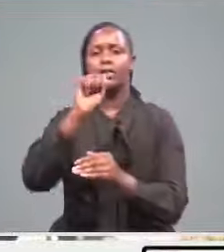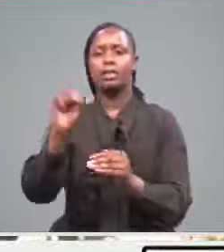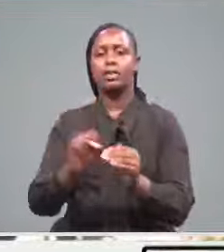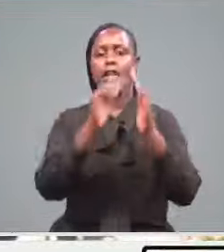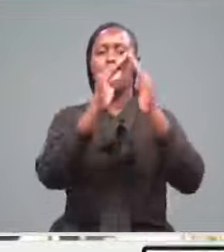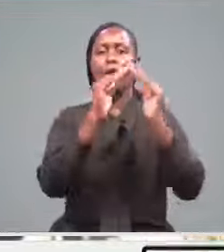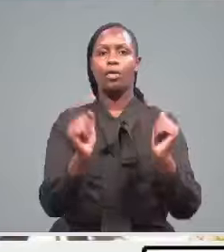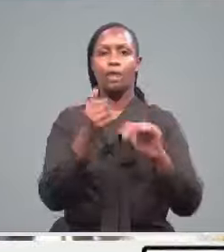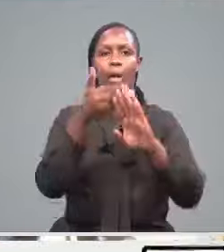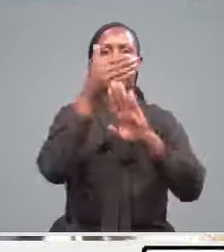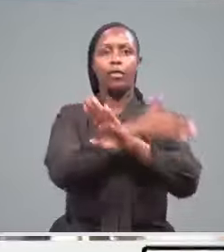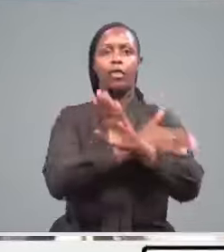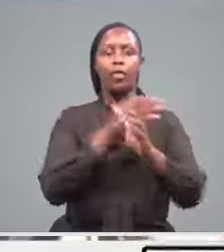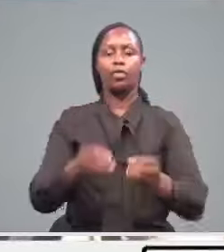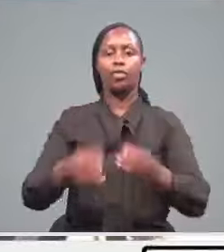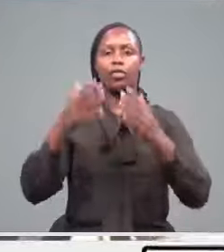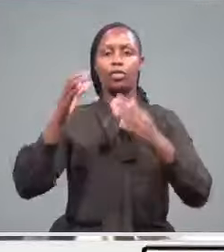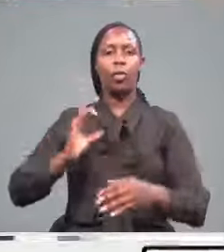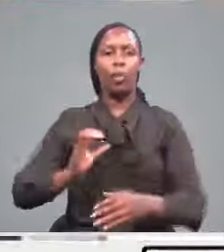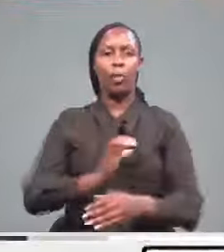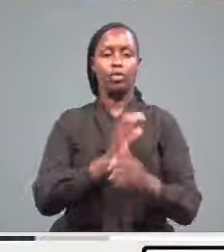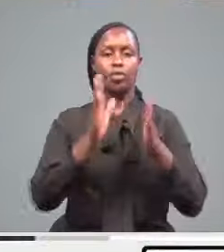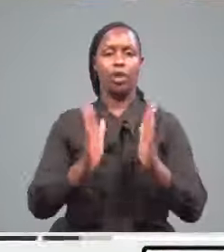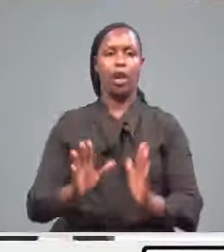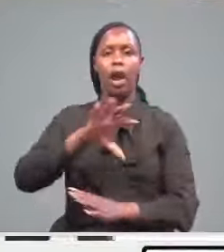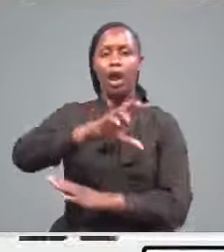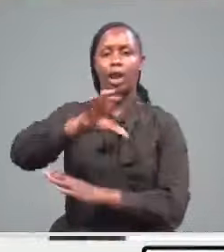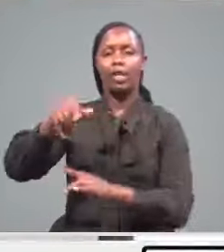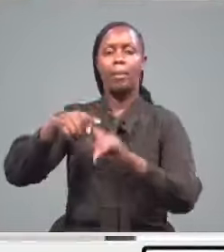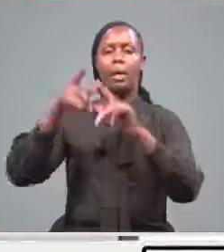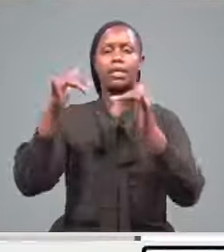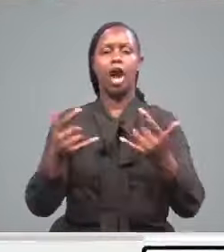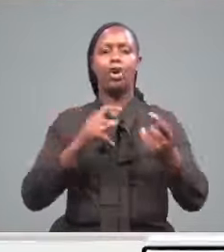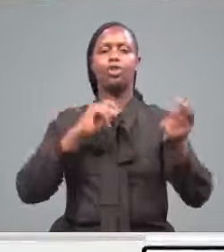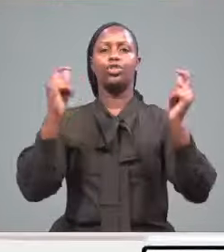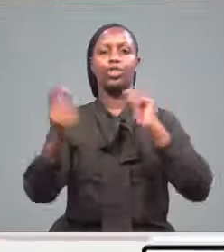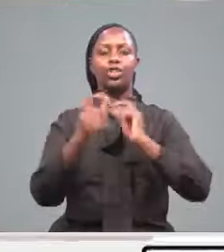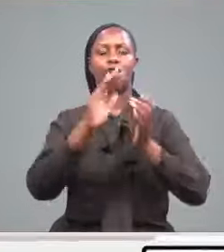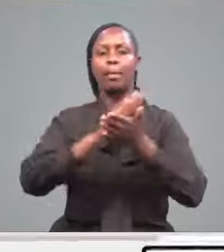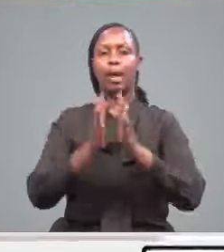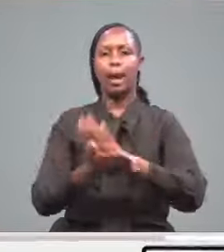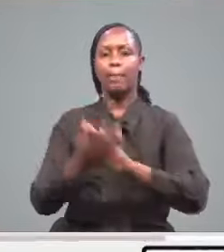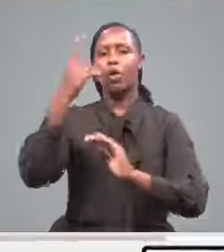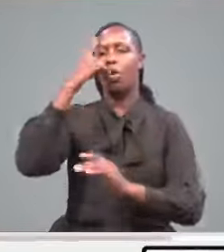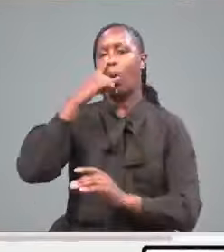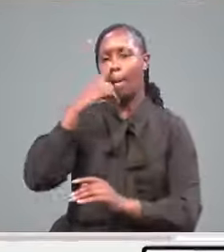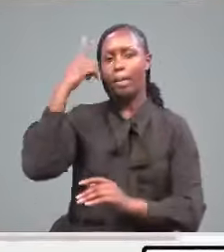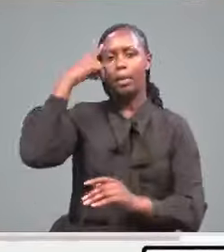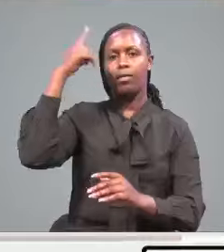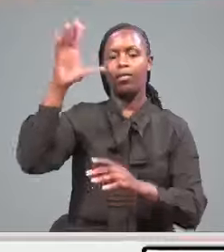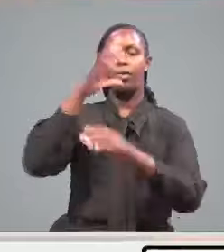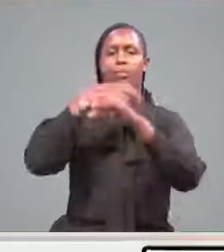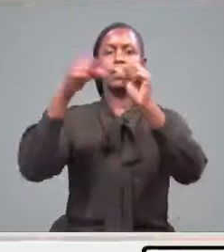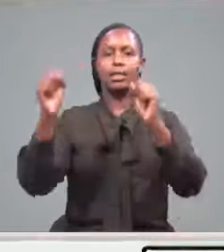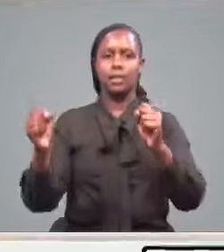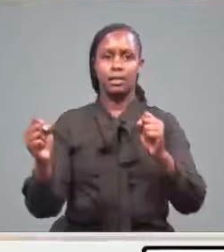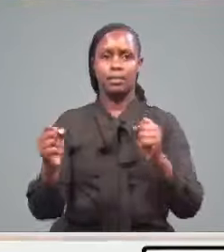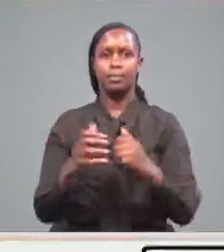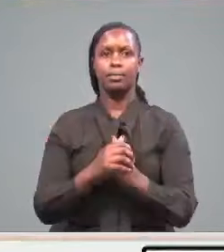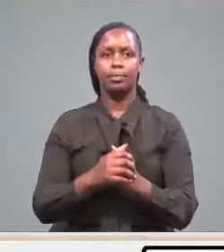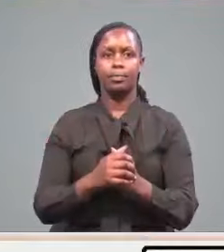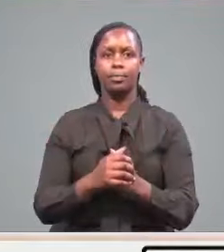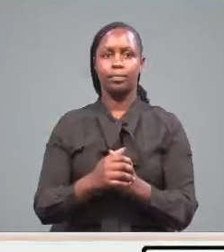lilikuwa makazi rasmi ya kamishna wa kaunti, ila sasa yamebadilishwa kuwa ikulu ndogo ya kaunti ya Kwale.